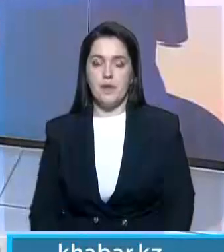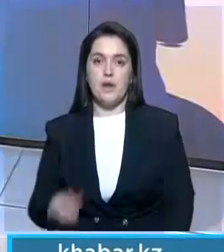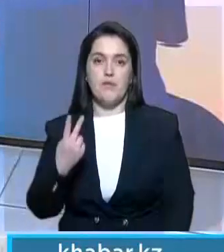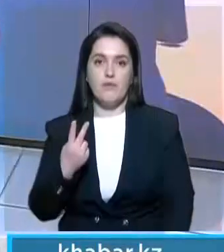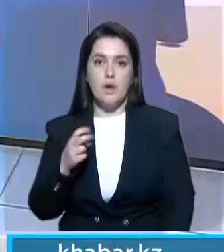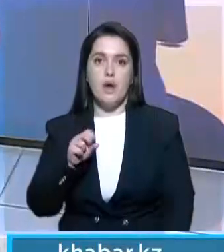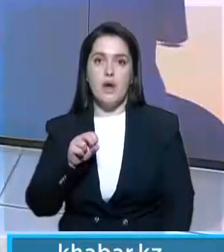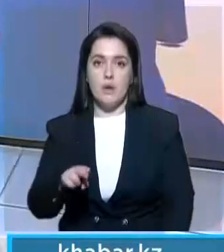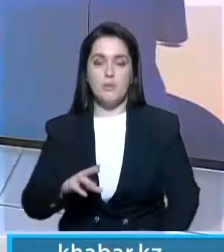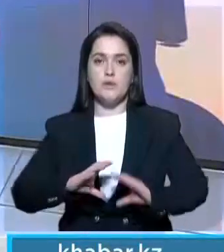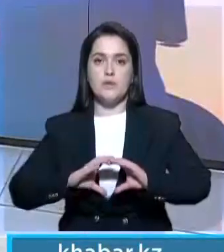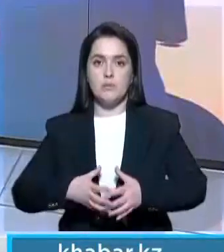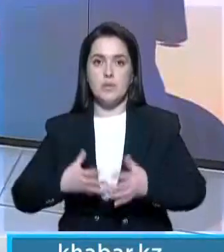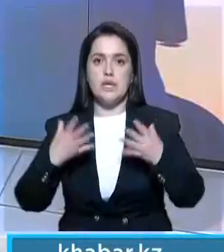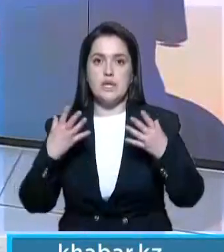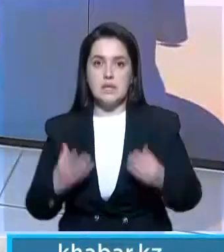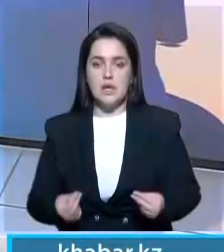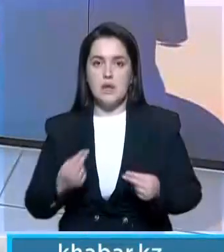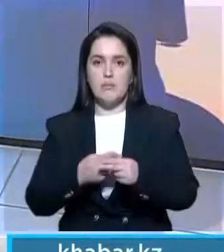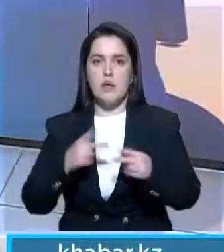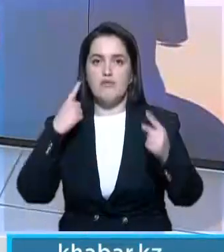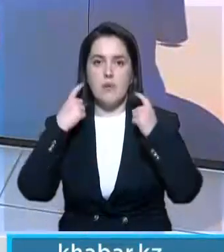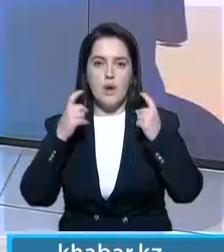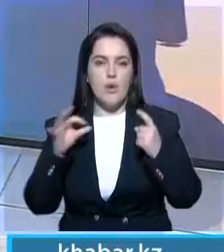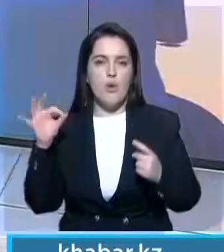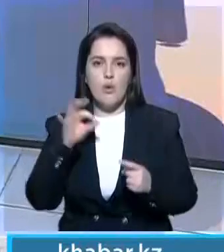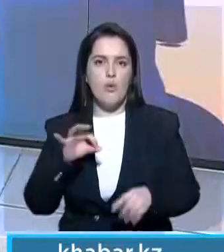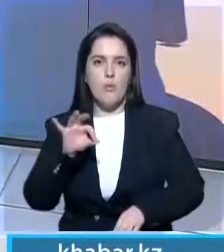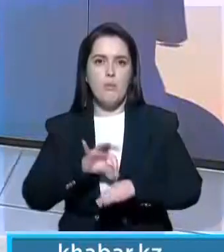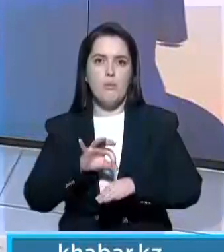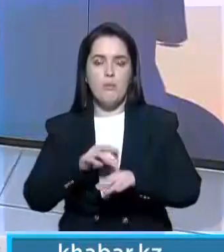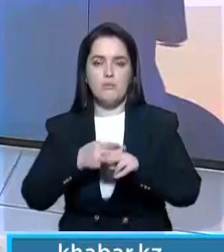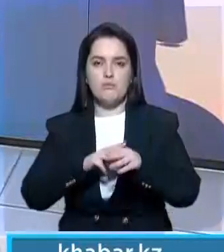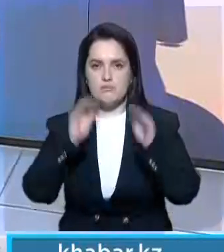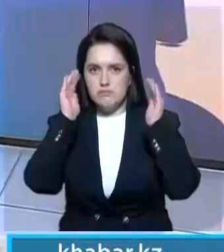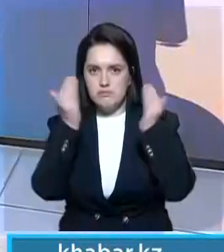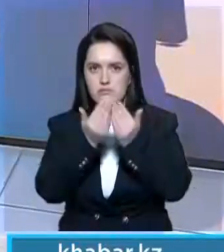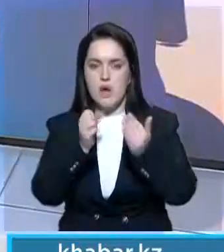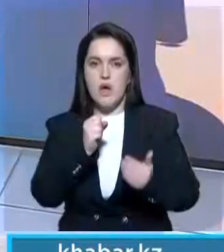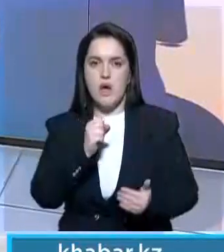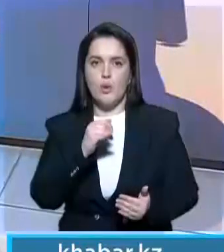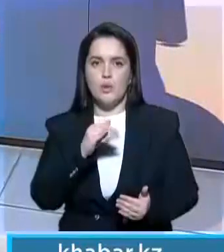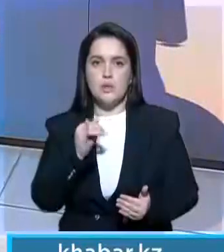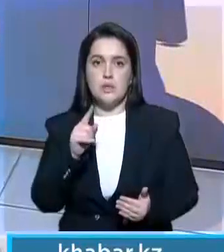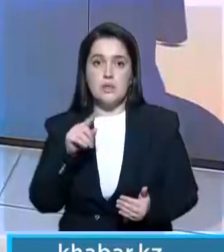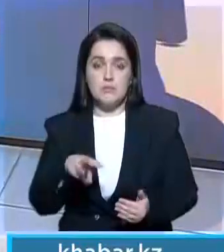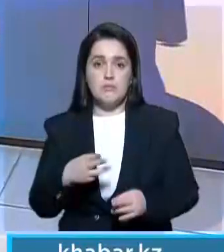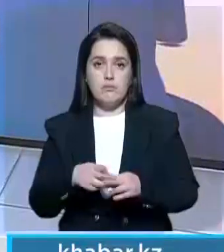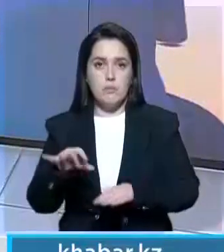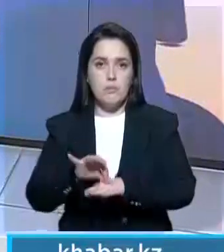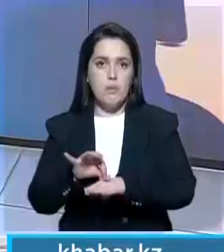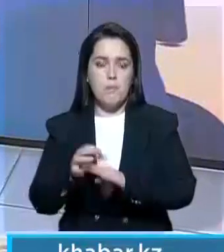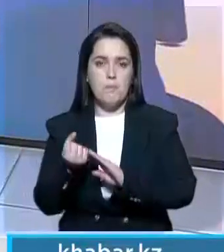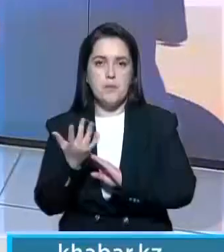Сегодня, 2 апреля, отмечают Всемирный день распространения информации об аутизме. В Казахстане такой диагноз имеют свыше 15